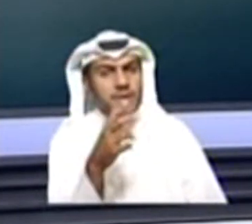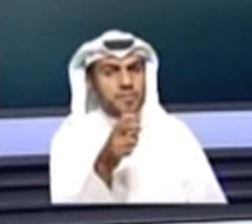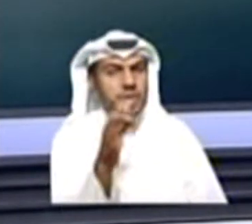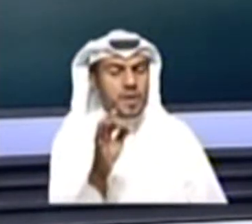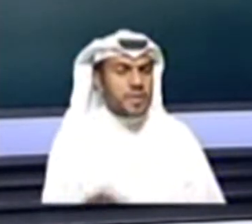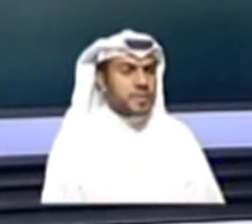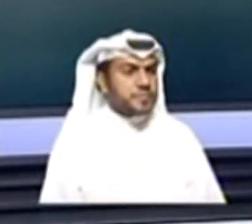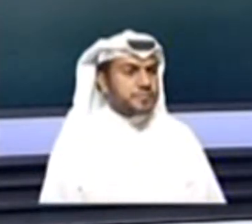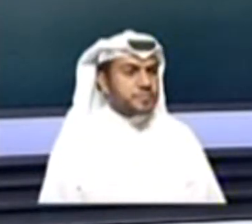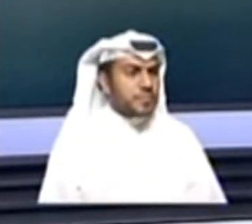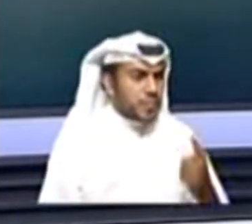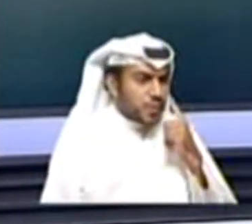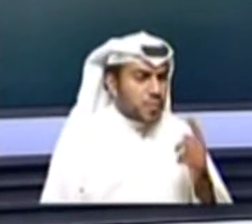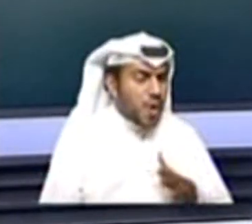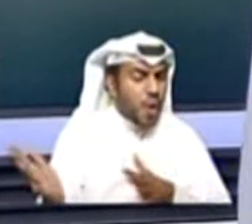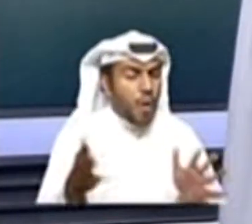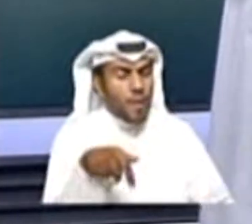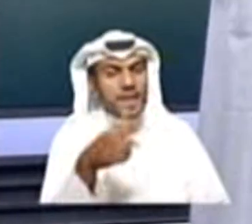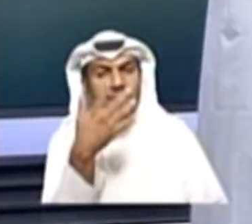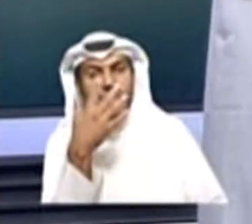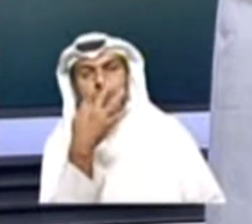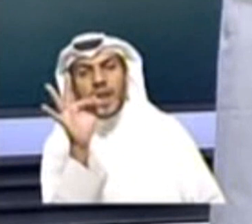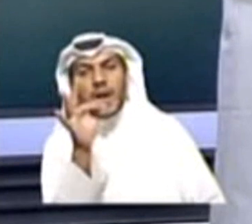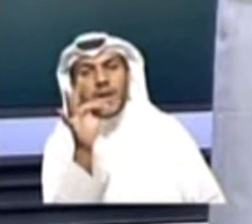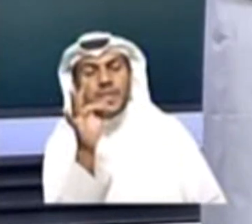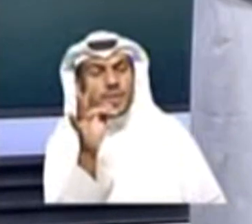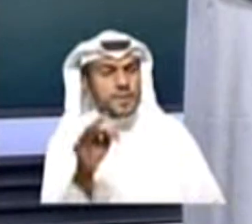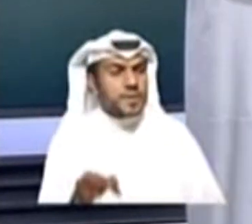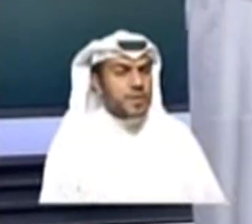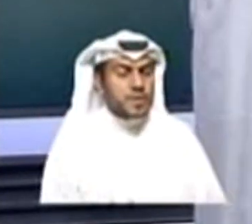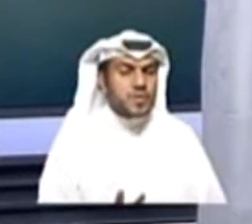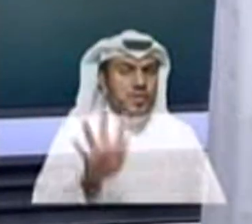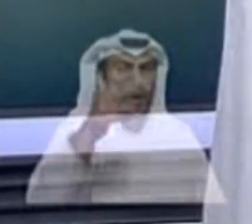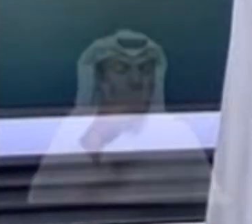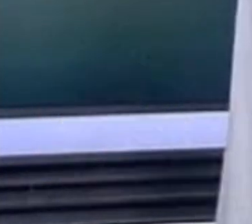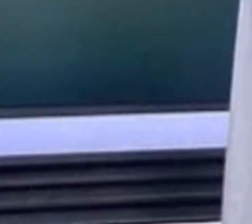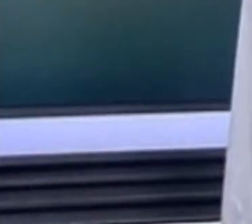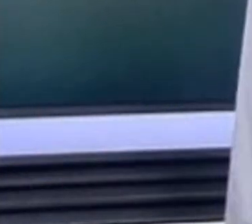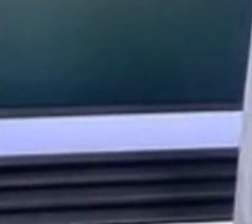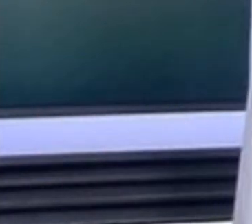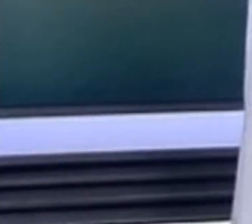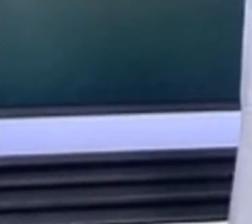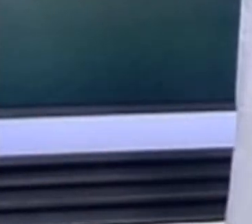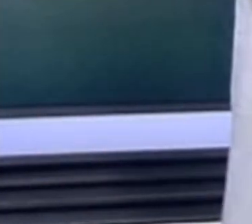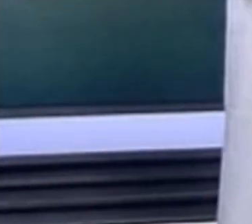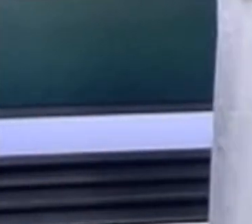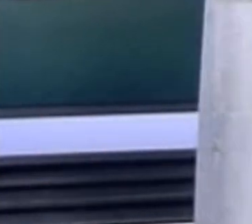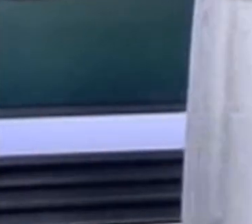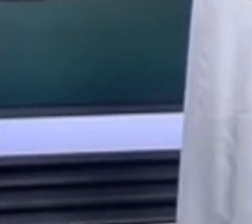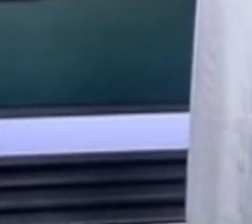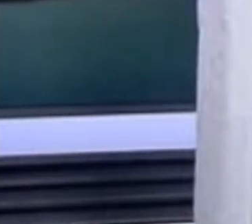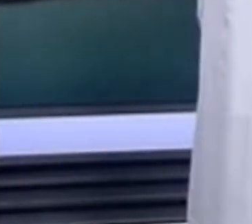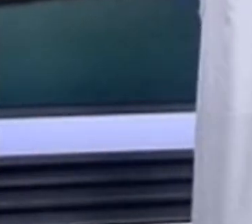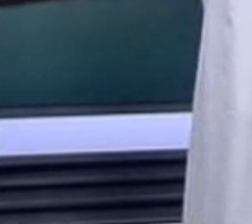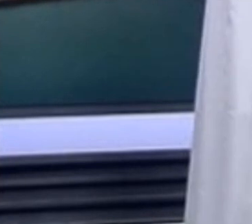سرعة رياح 30 كيلومتر بالساعة من الاتجاه الشمالي الغربي، وطقس حار وبعض السحب العالية. حاليا